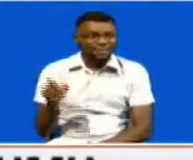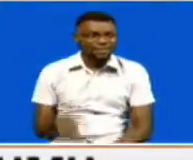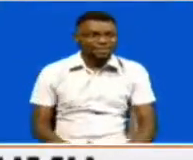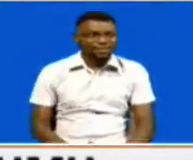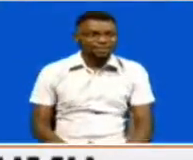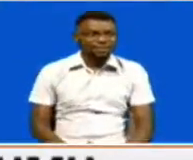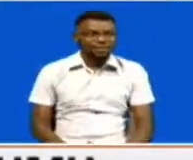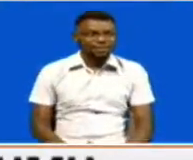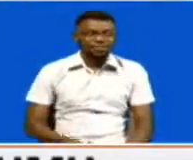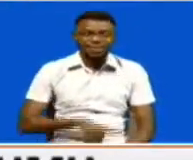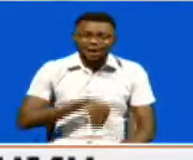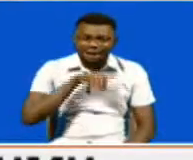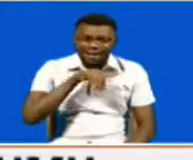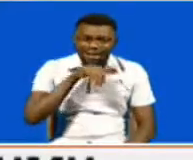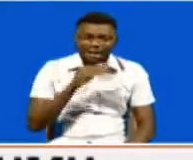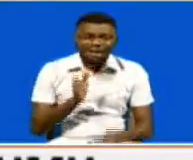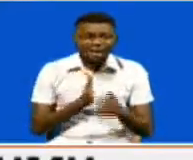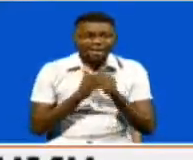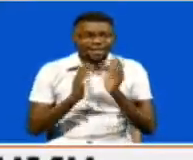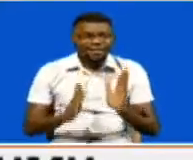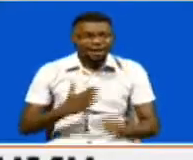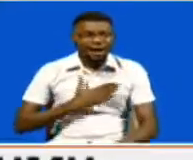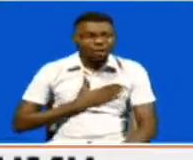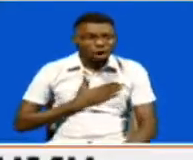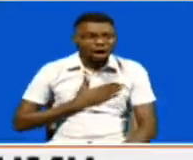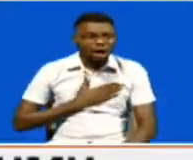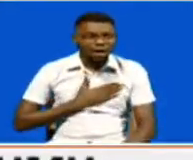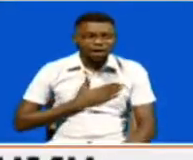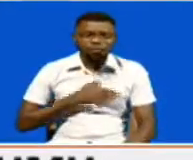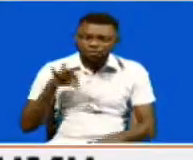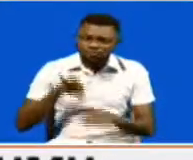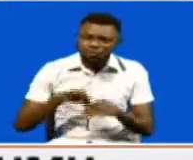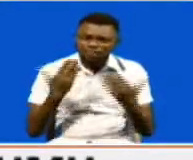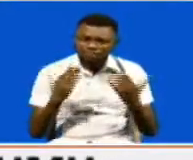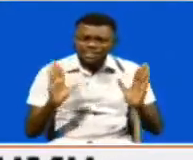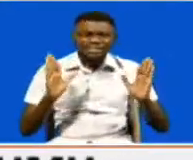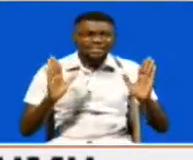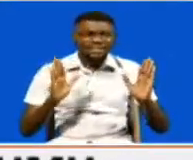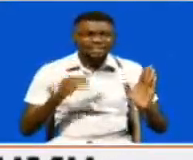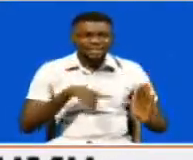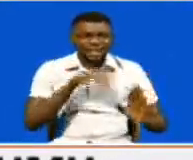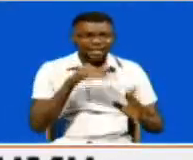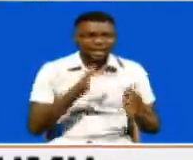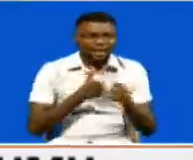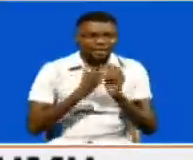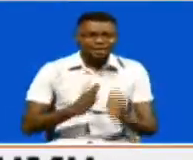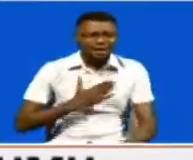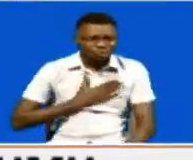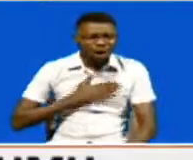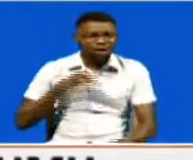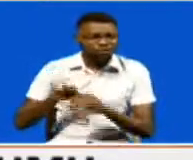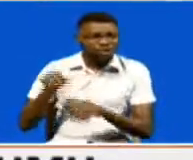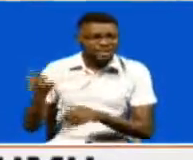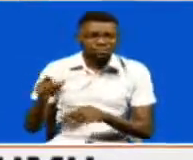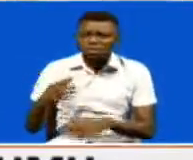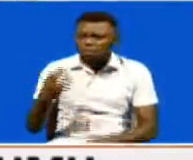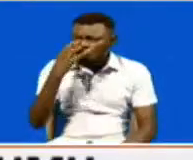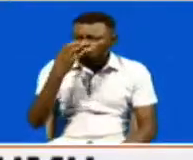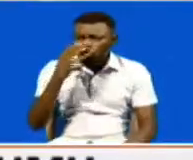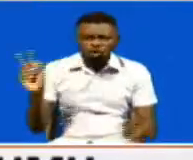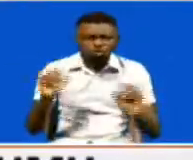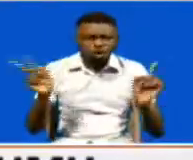Raila ndio kiongozi mwenye tulichagua. Raila ndio kiongozi mwenye tulichagua, sio